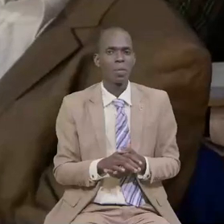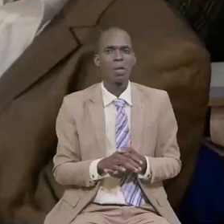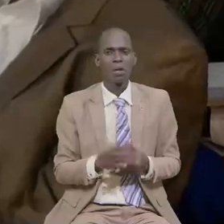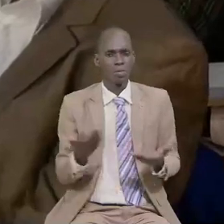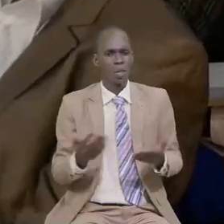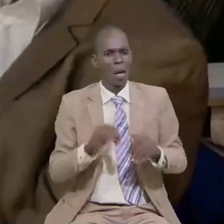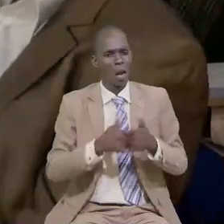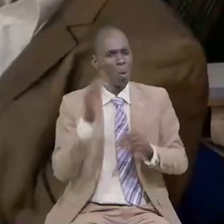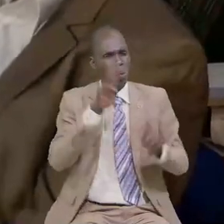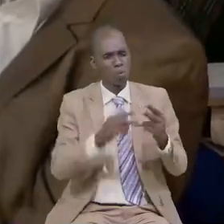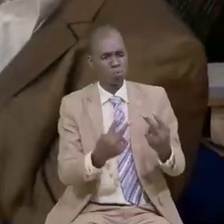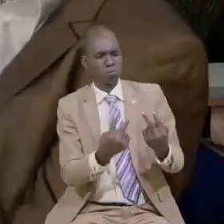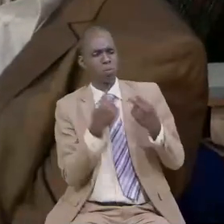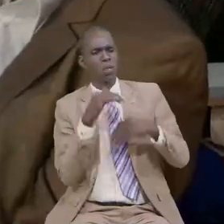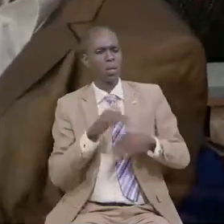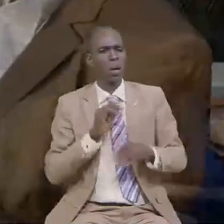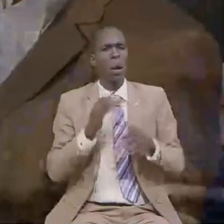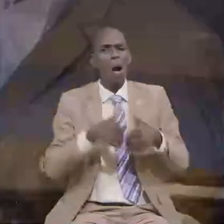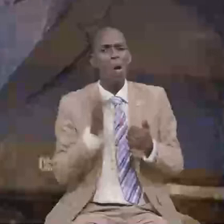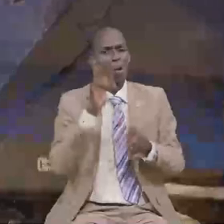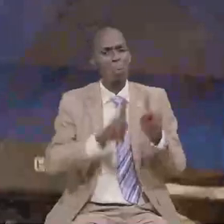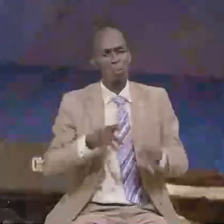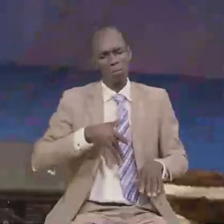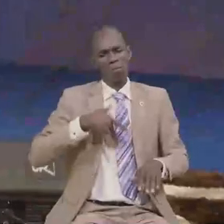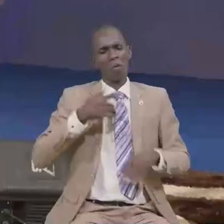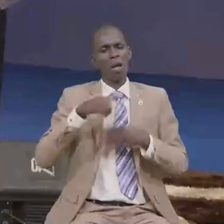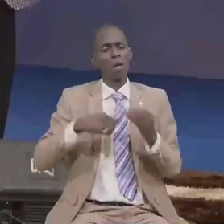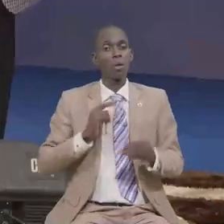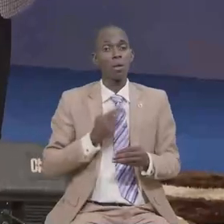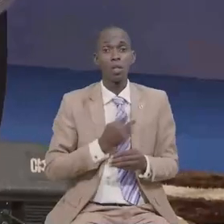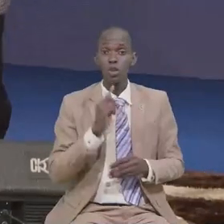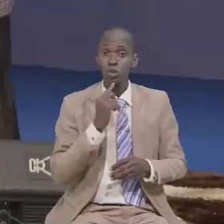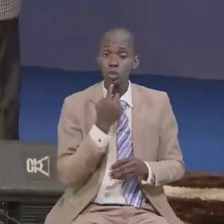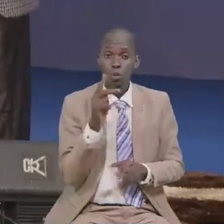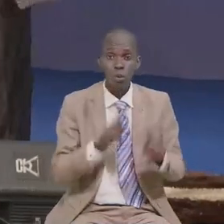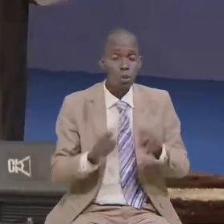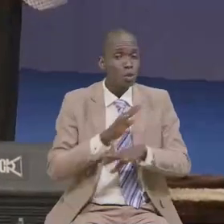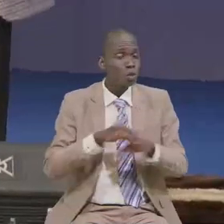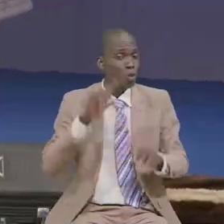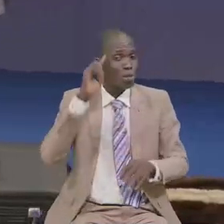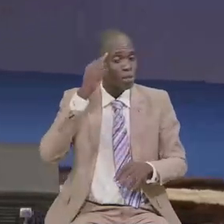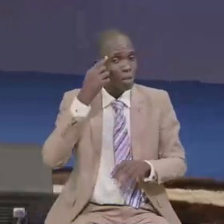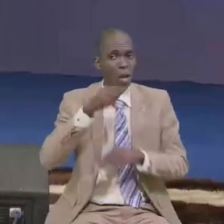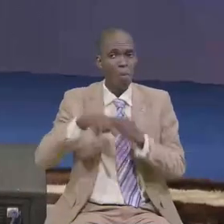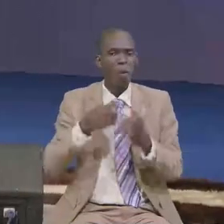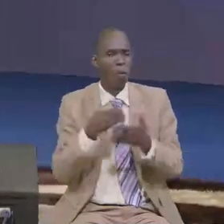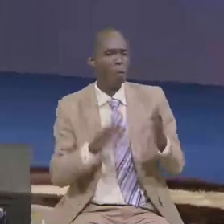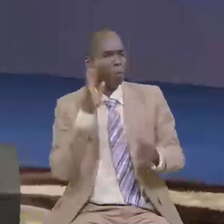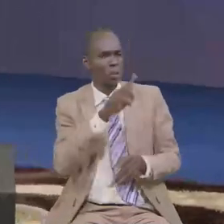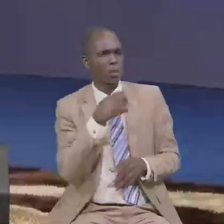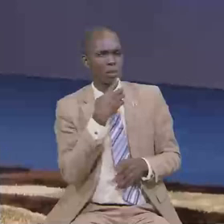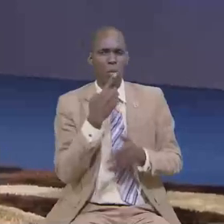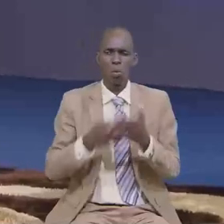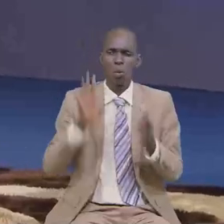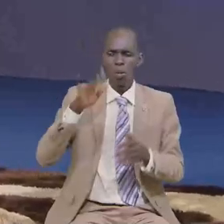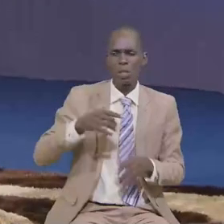Comment les gens vont nous regarder? Comment vont-ils, quel sentiment auront-ils envers nous? Les gens sincères ne pensent